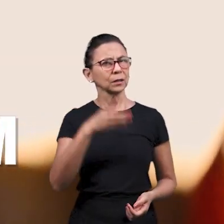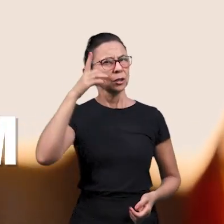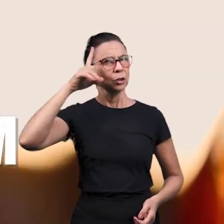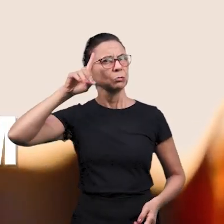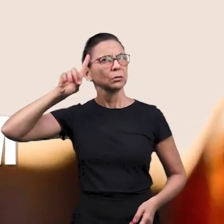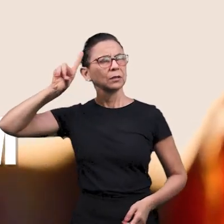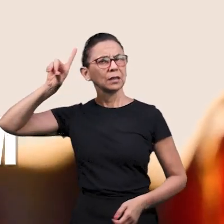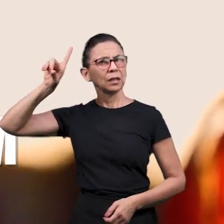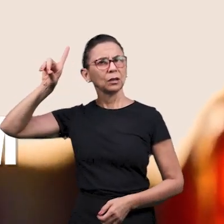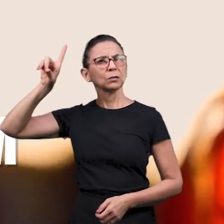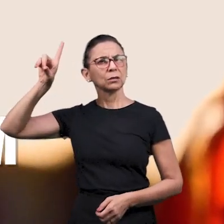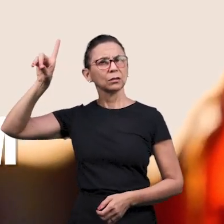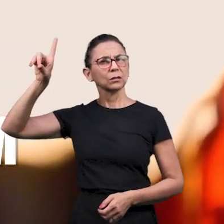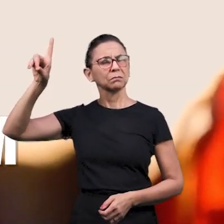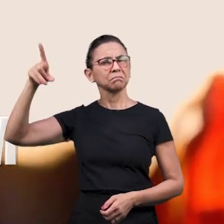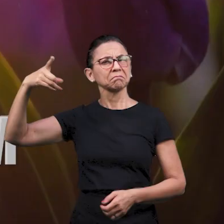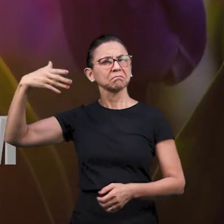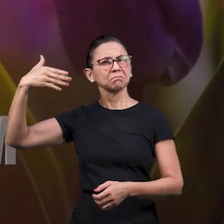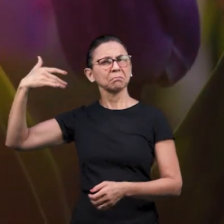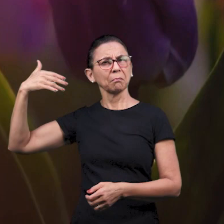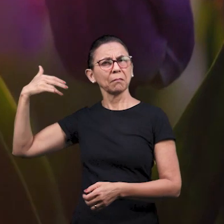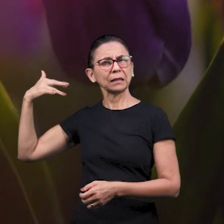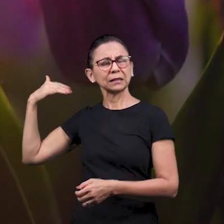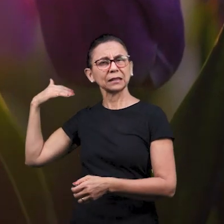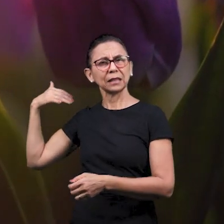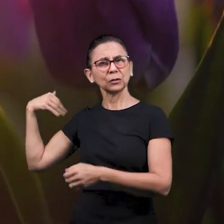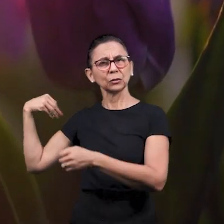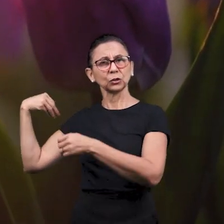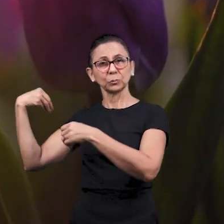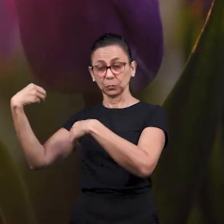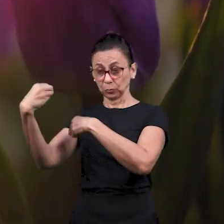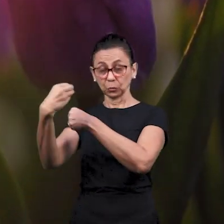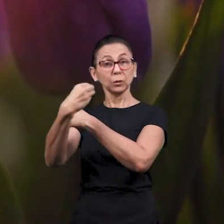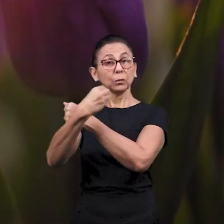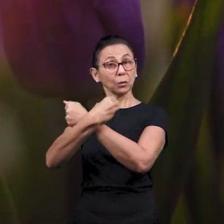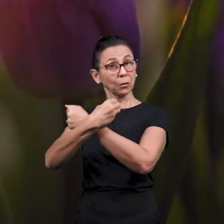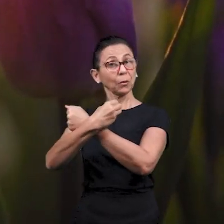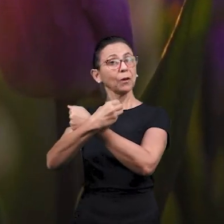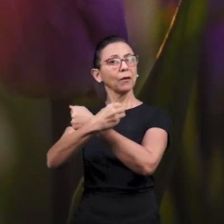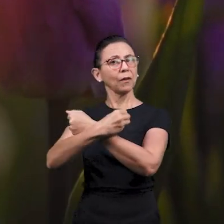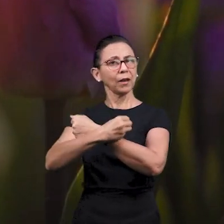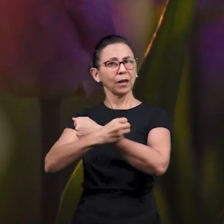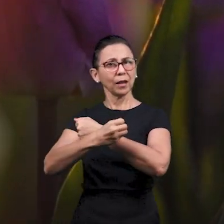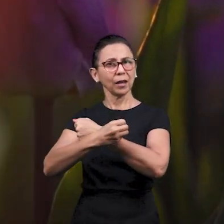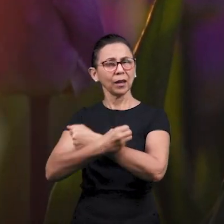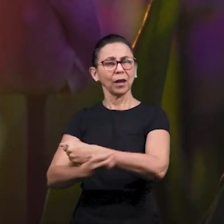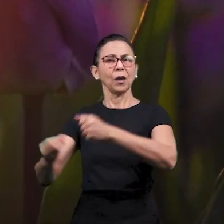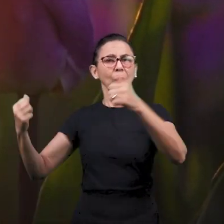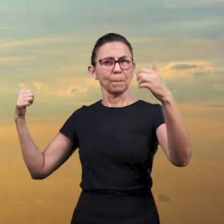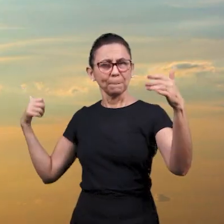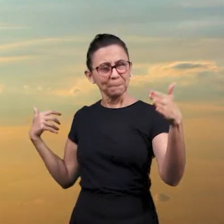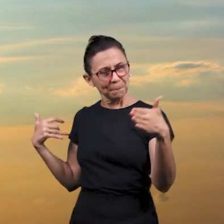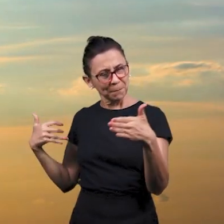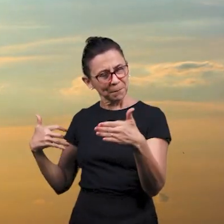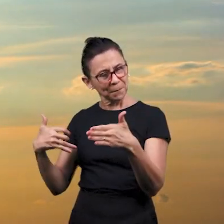Mesmo Deus que ontem de mim cuidou,